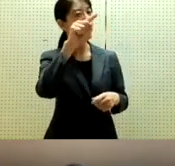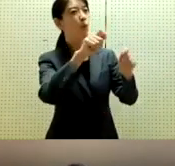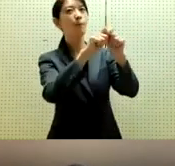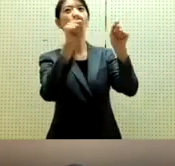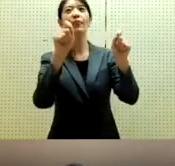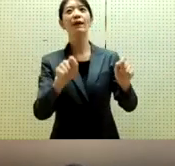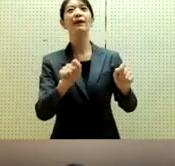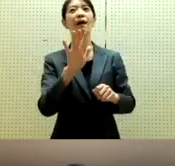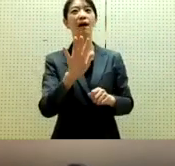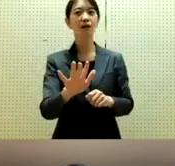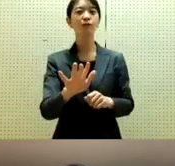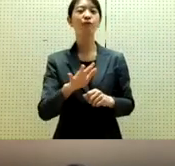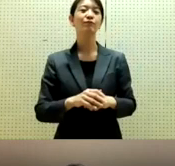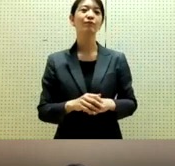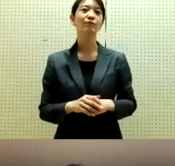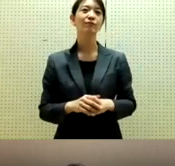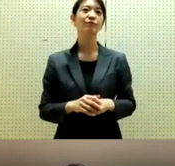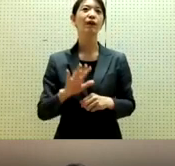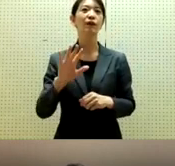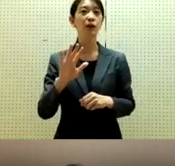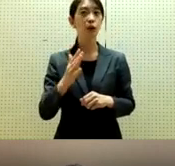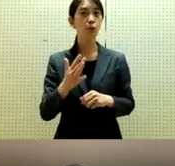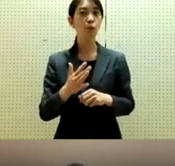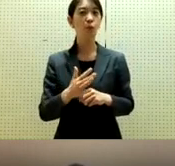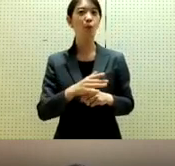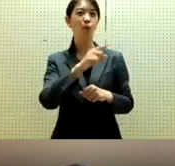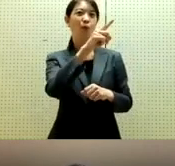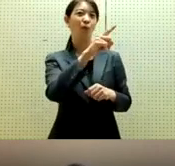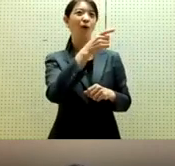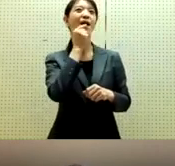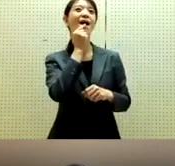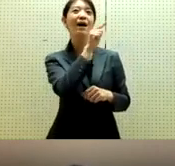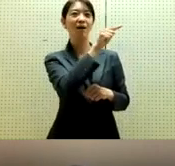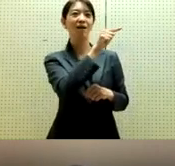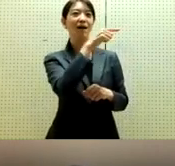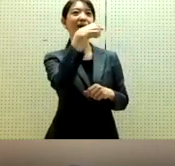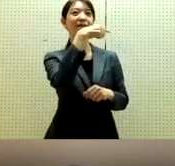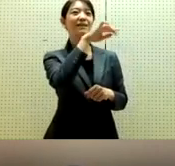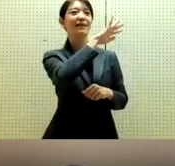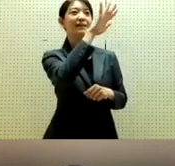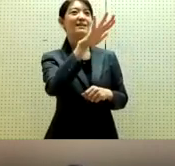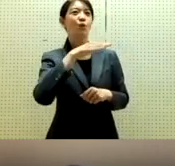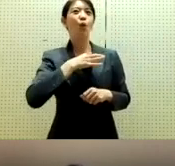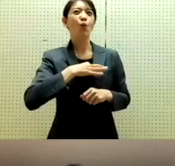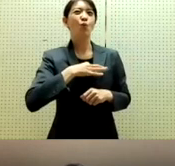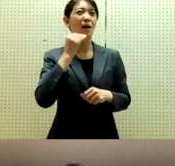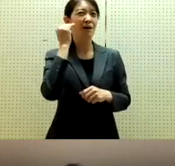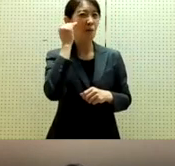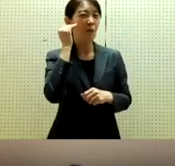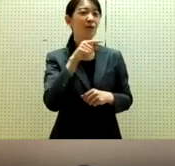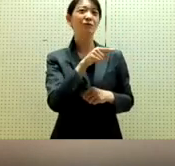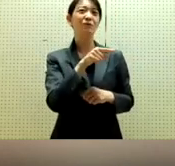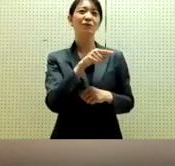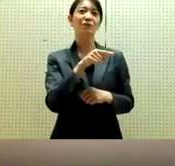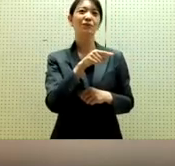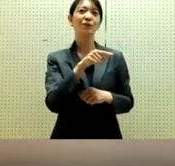ですけど実はですね先生たちがいろんな不安や困惑を抱えてるっていうところが実